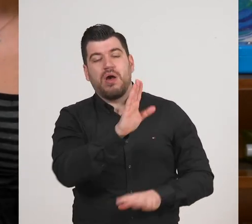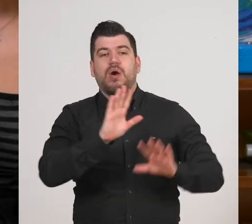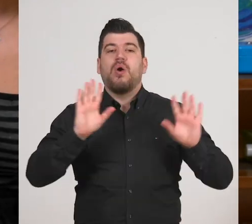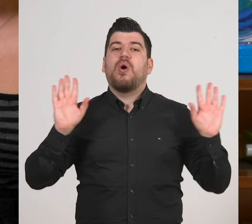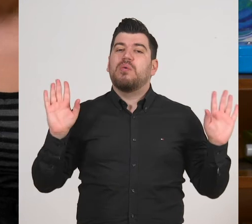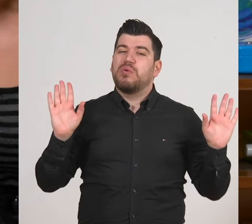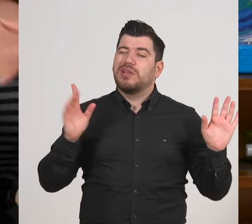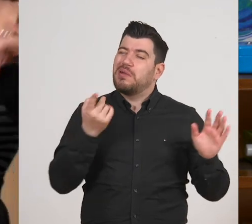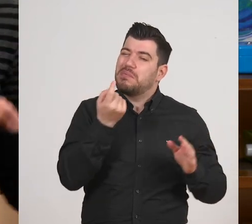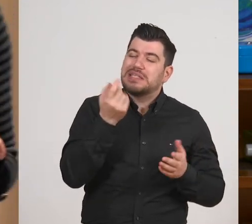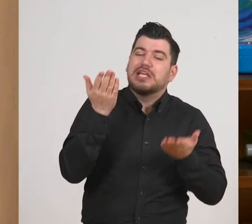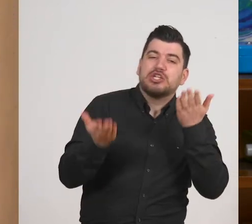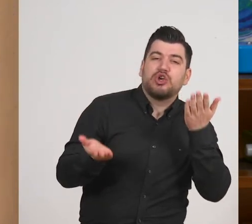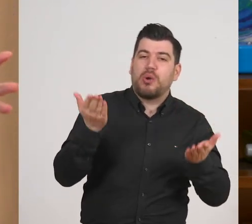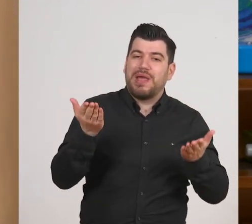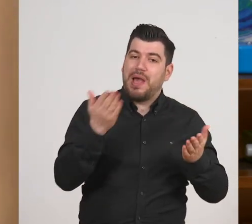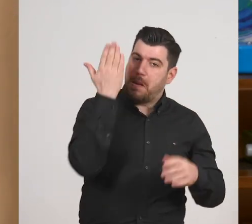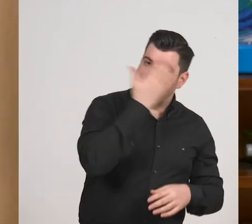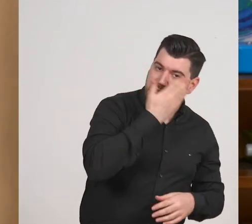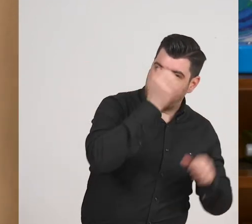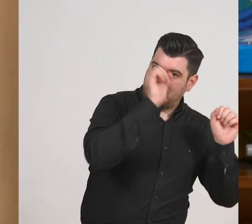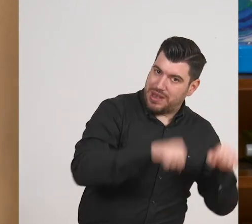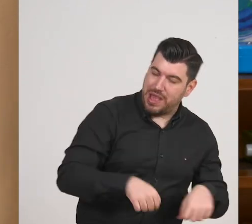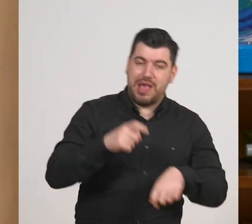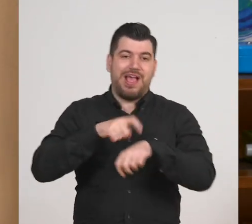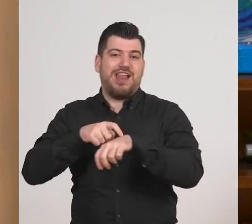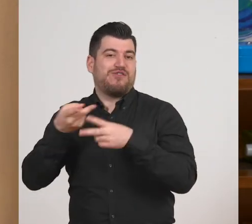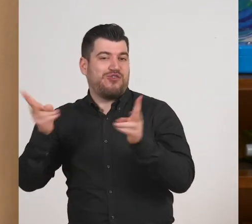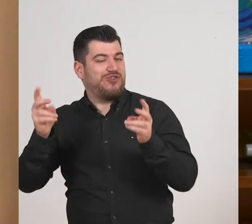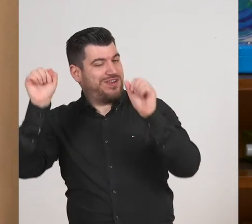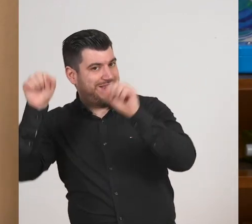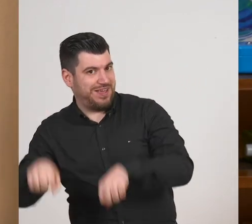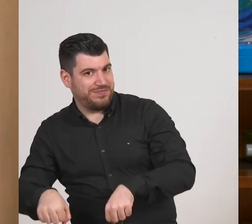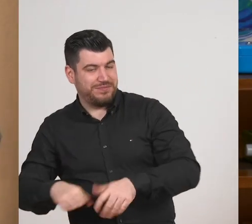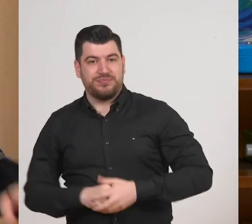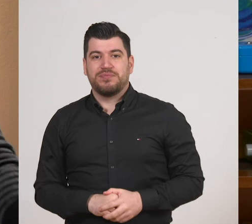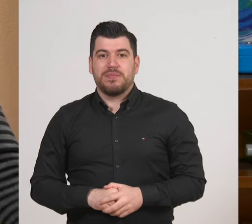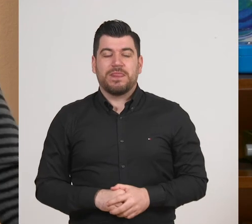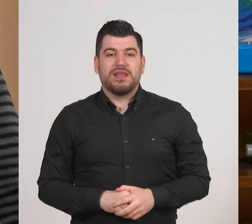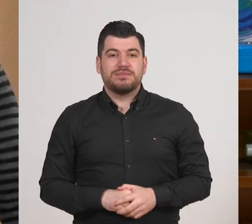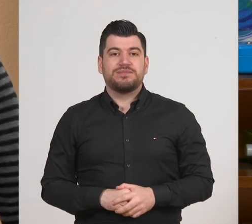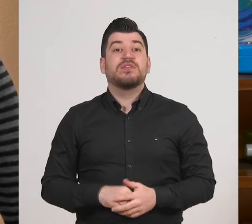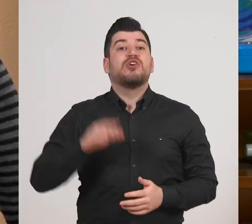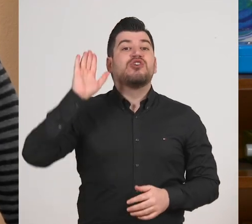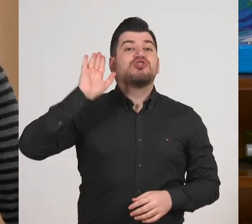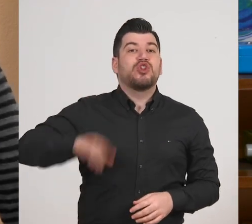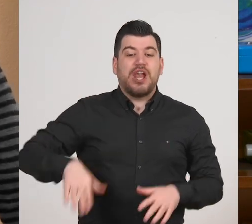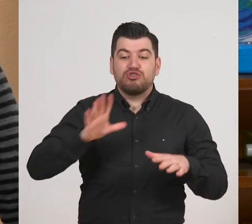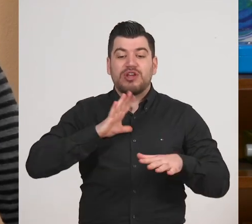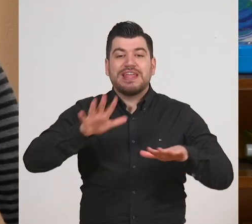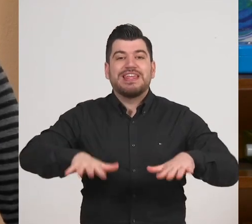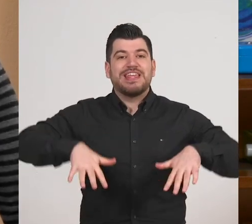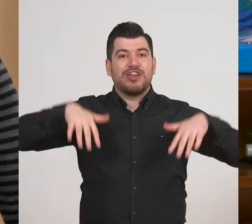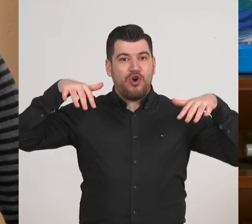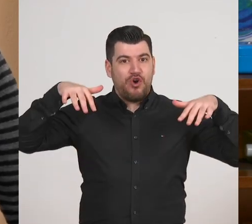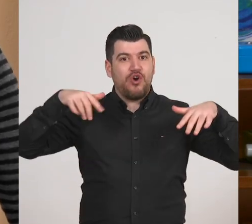αυτά. Στο τέλος, αφού παρακολουθήσει το κοινό αυτή τη συζήτηση, προσπαθεί να ψηφίσει. Έρχεται